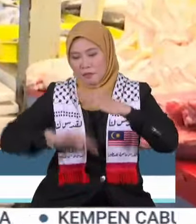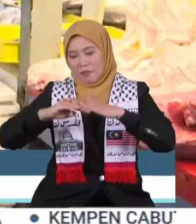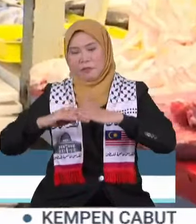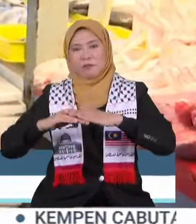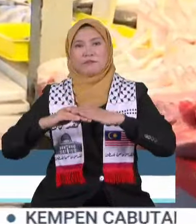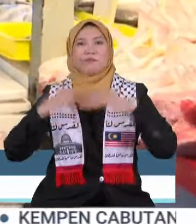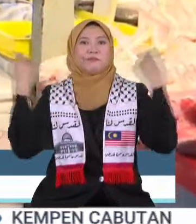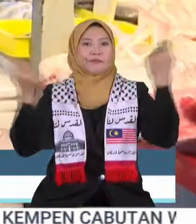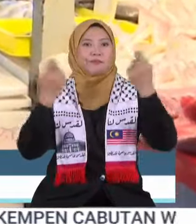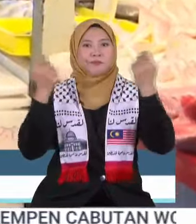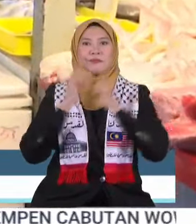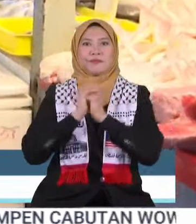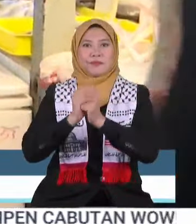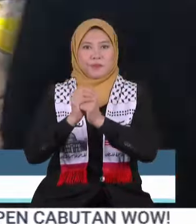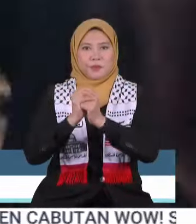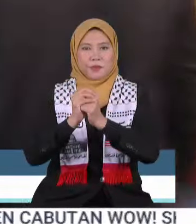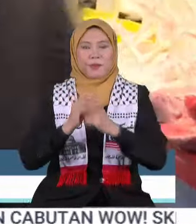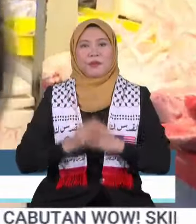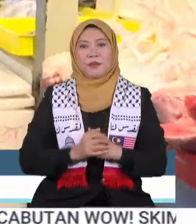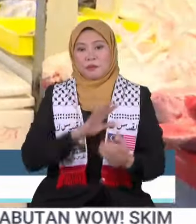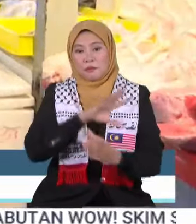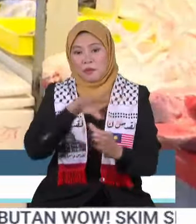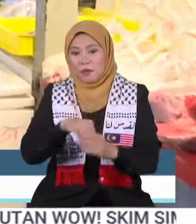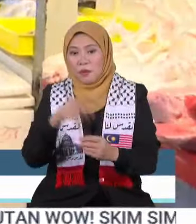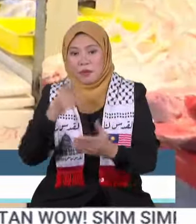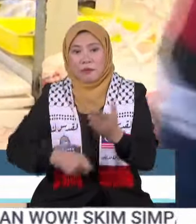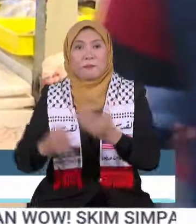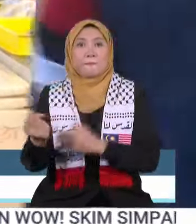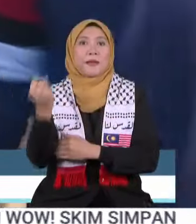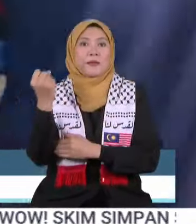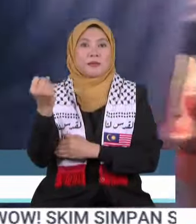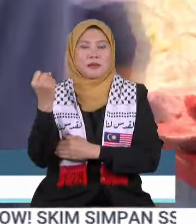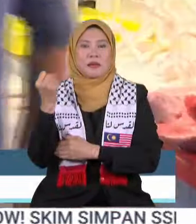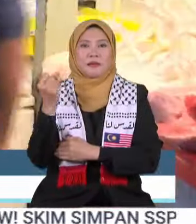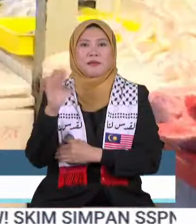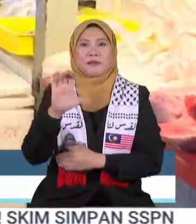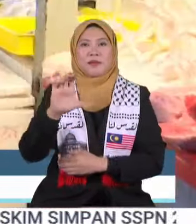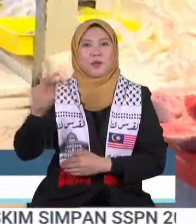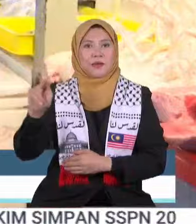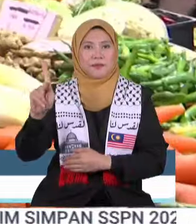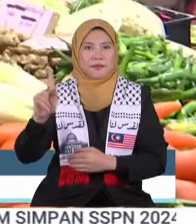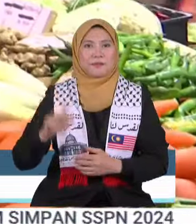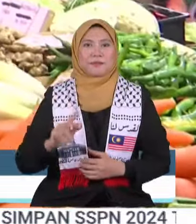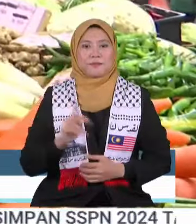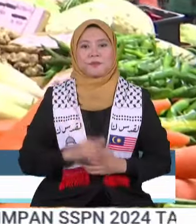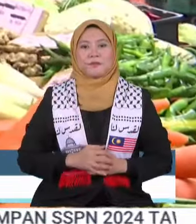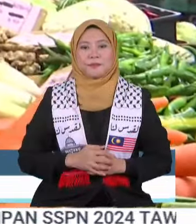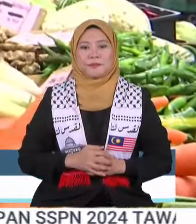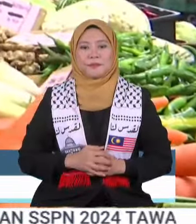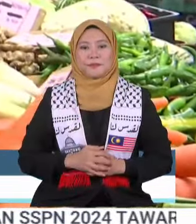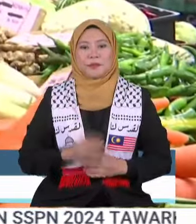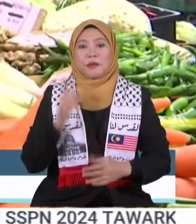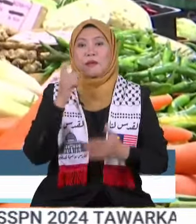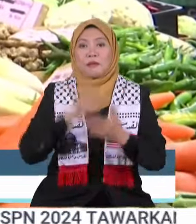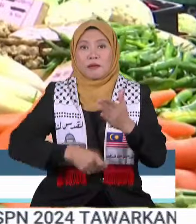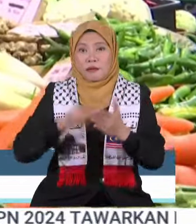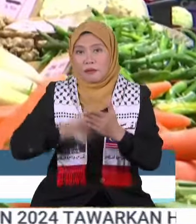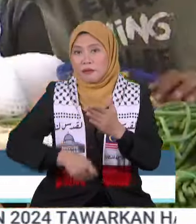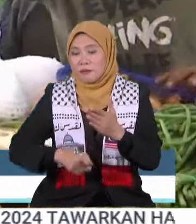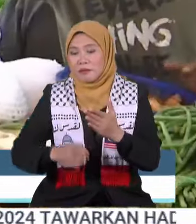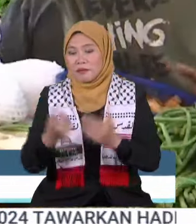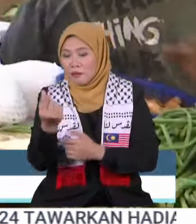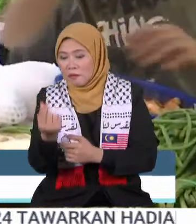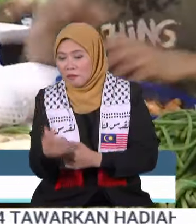musim perayaan Tahun Baharu Cina dan ini termasuklah di Pasar Basar Chow Kit Kuala Lumpur ini. Meskipun harga yang